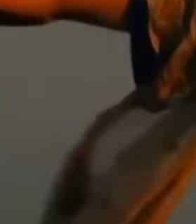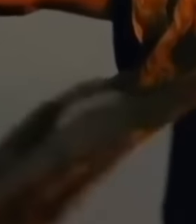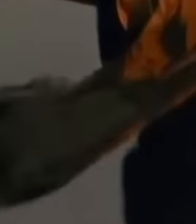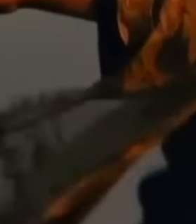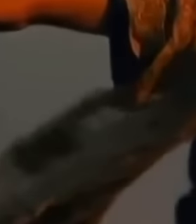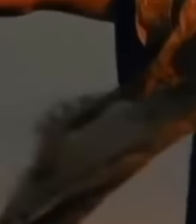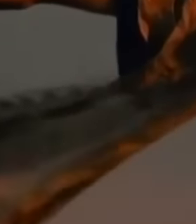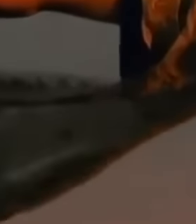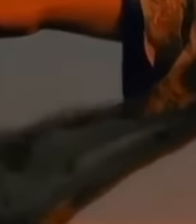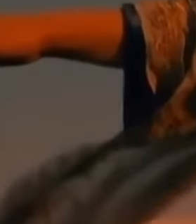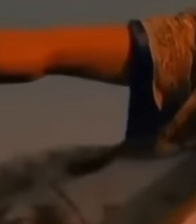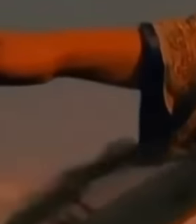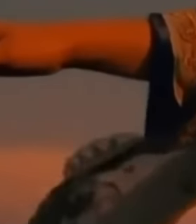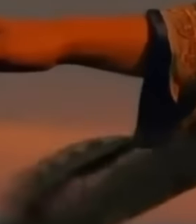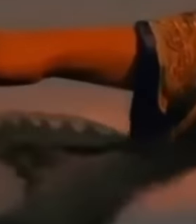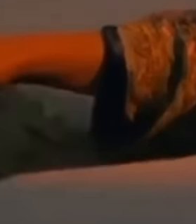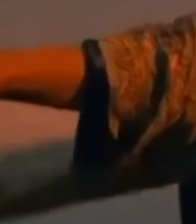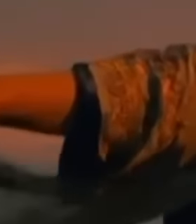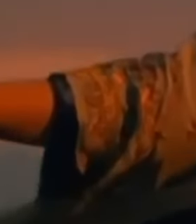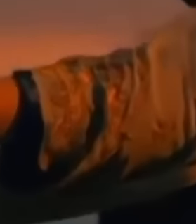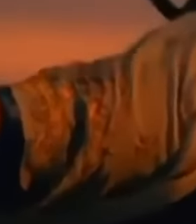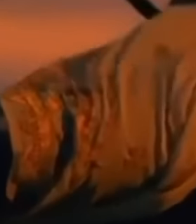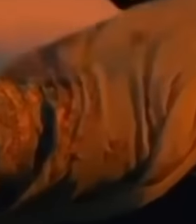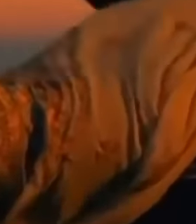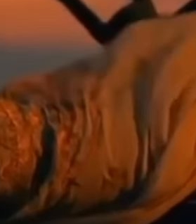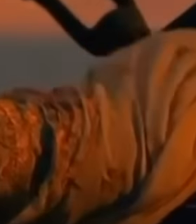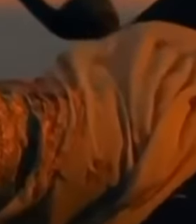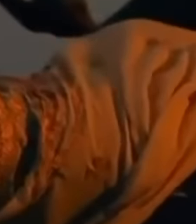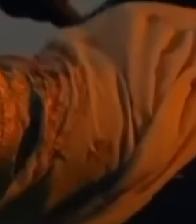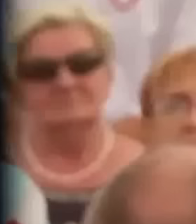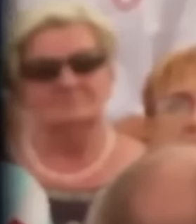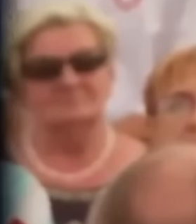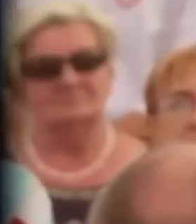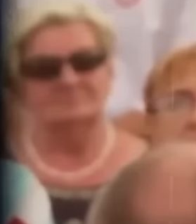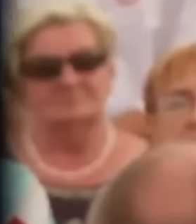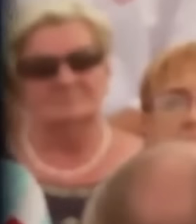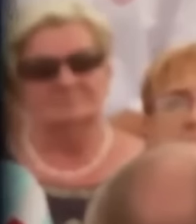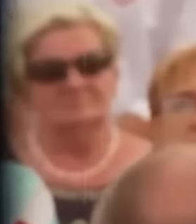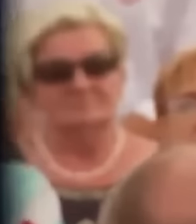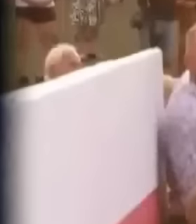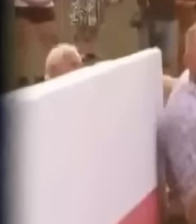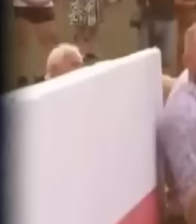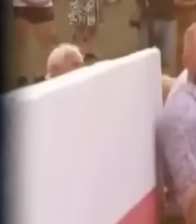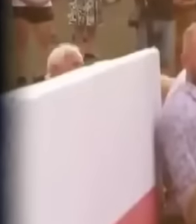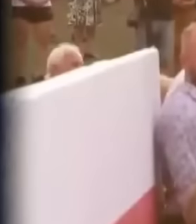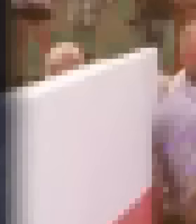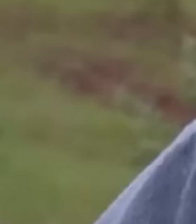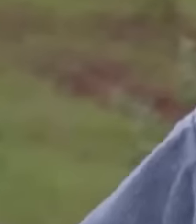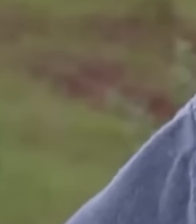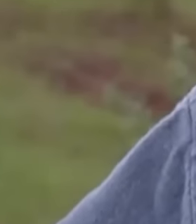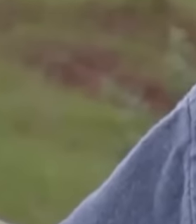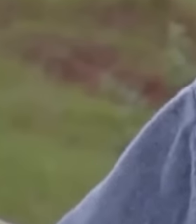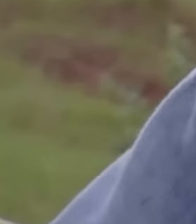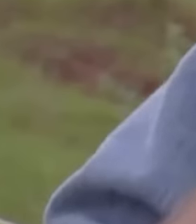Moratorium na wzrost podatków, najważniejszych podatków, PIT-u, CIT-u i VAT-u na 3 lata. Ja mam bardzo konkretne rozwiązanie, które mogłoby